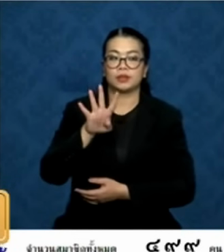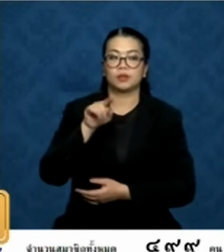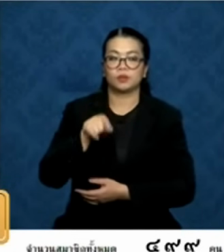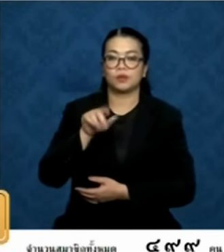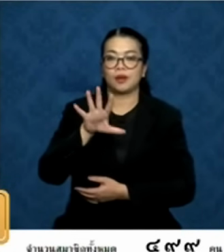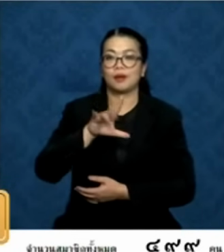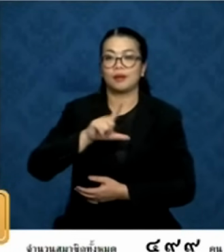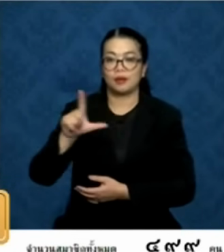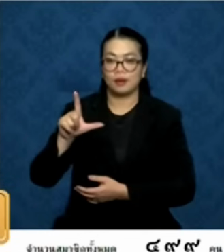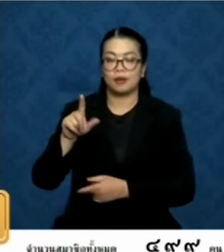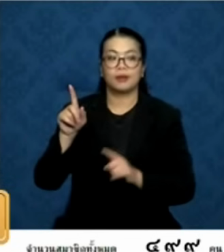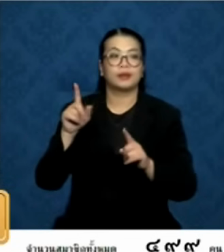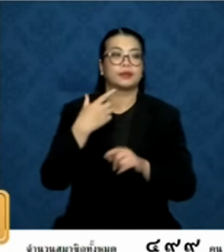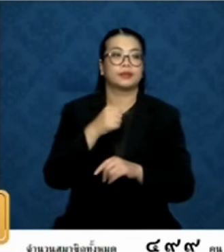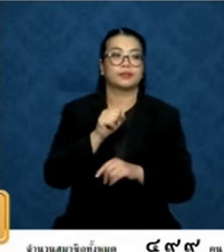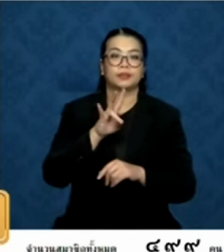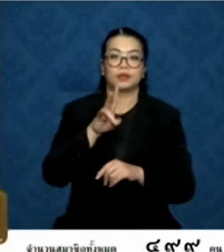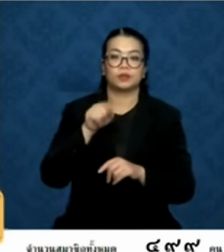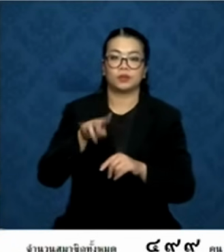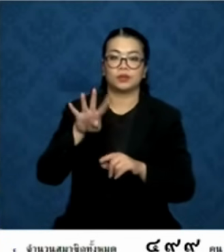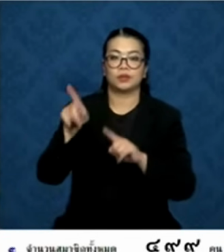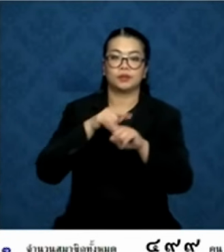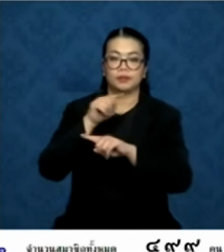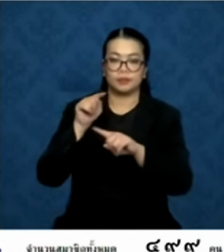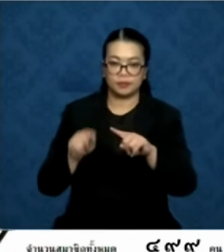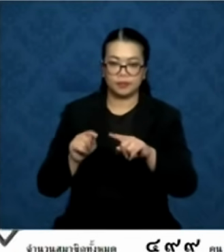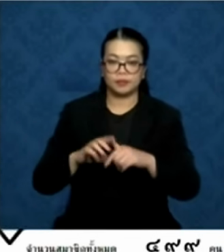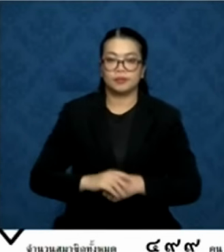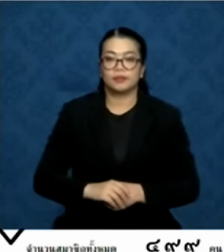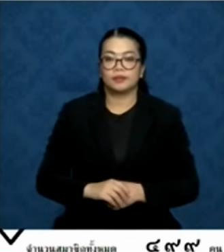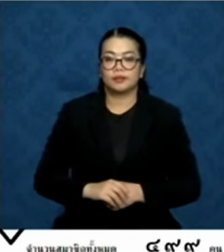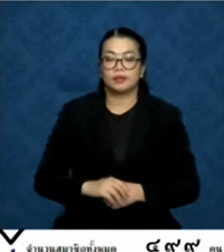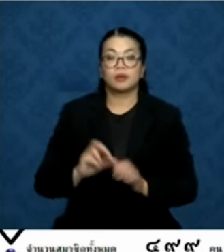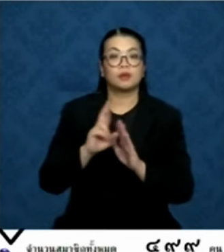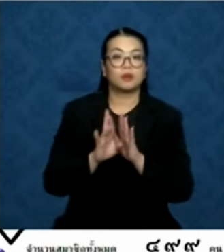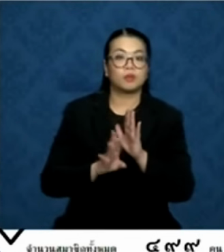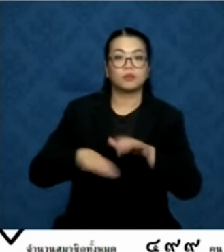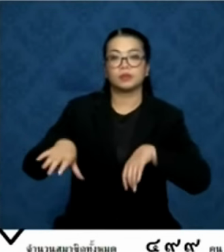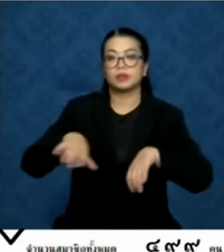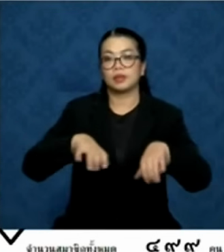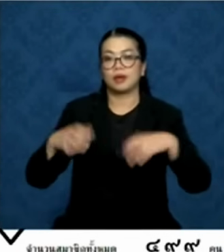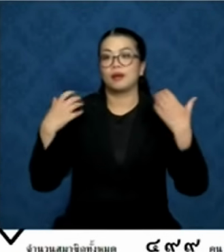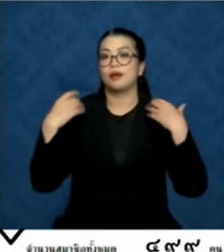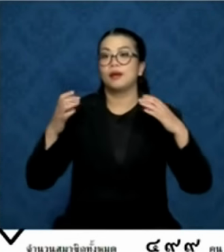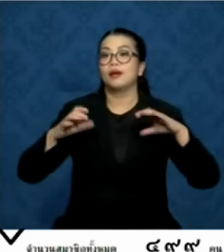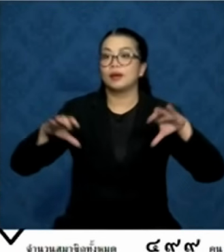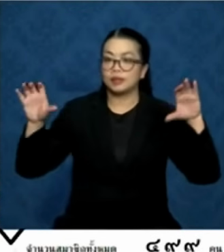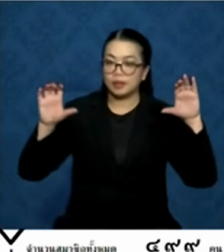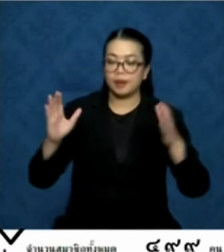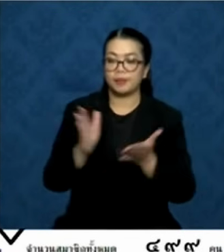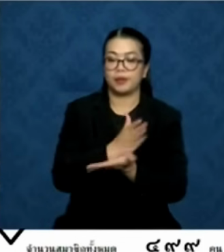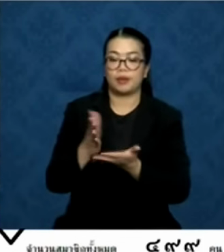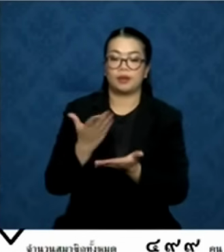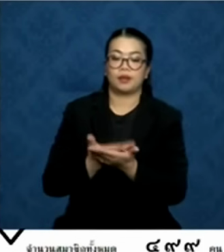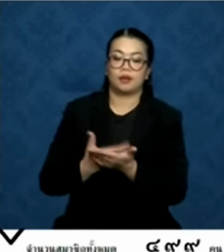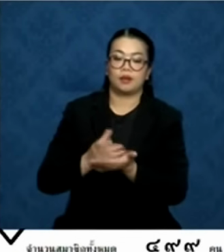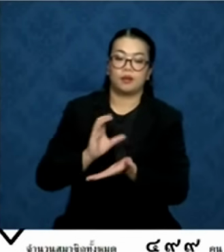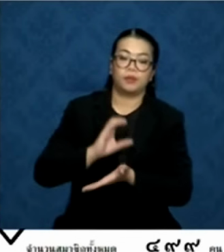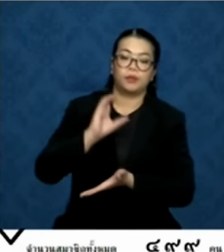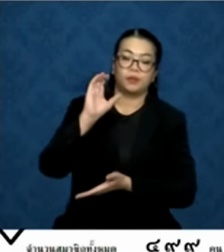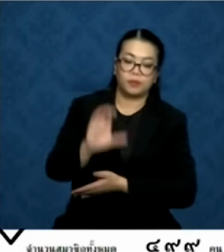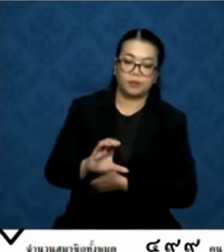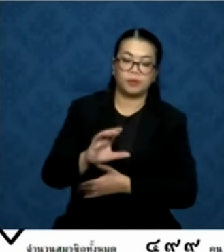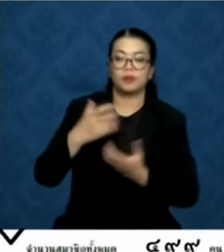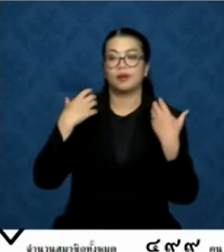64,804.5 ล้านบาทคิดเป็น 117.4 ของวงเงินประมาณเพื่อให้ระบบการบริหารราชการมีประสิทธิภาพและประสิทธิผล